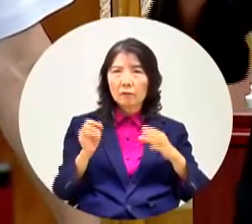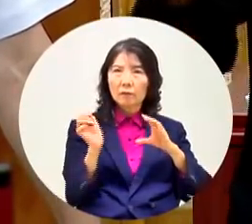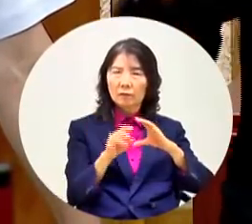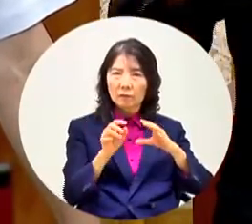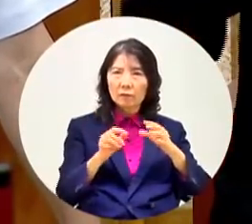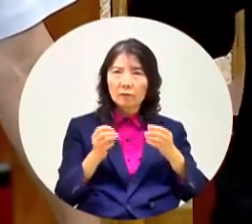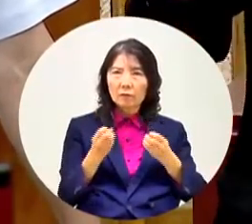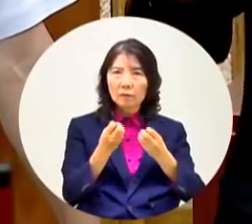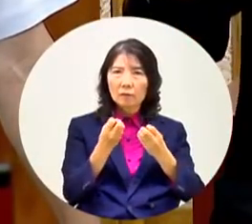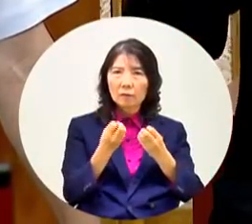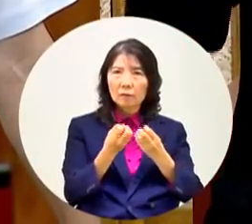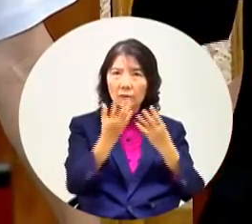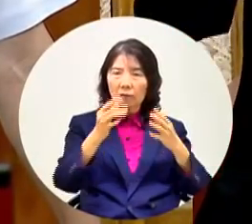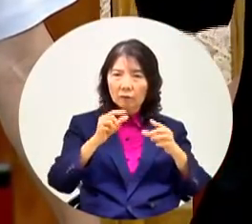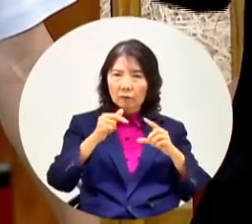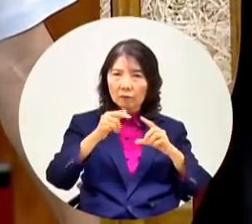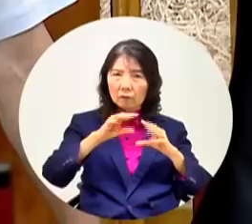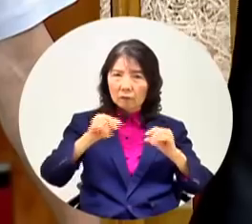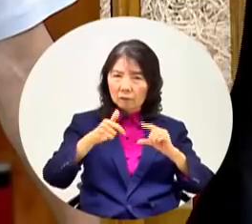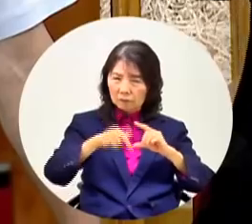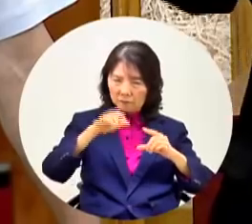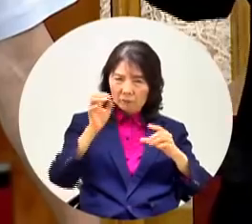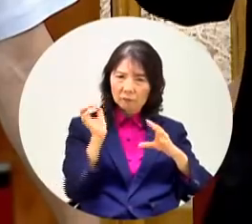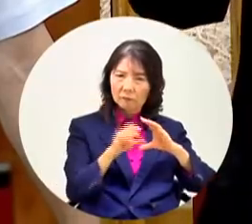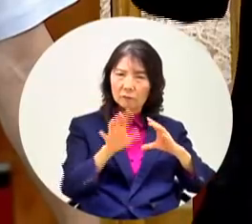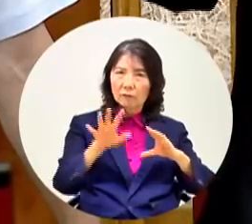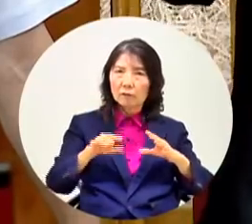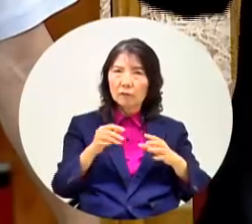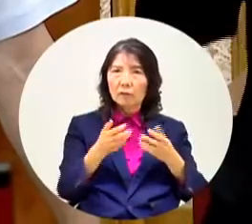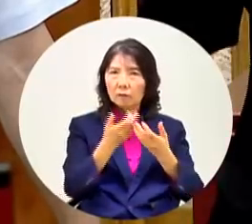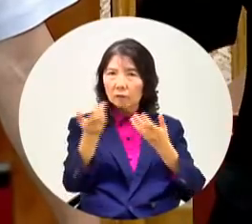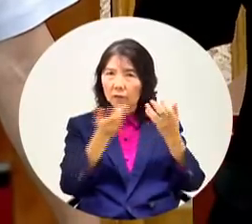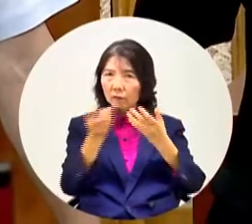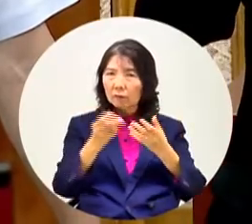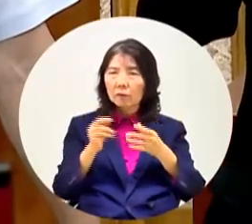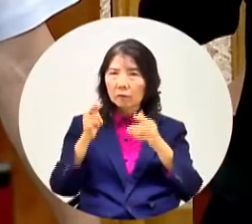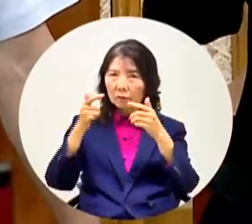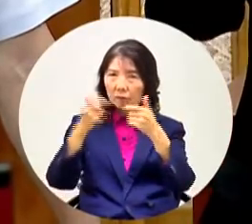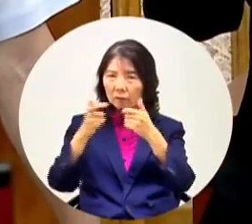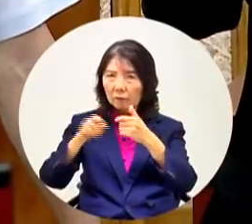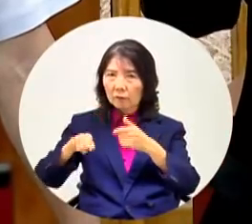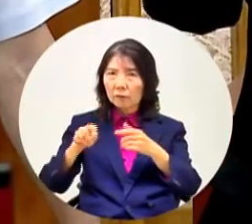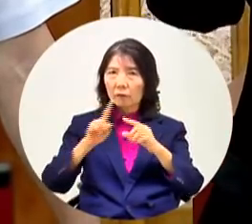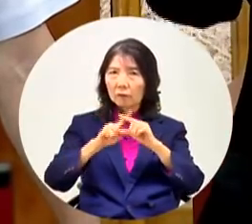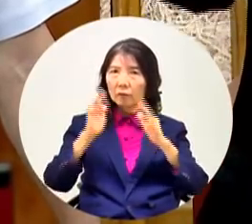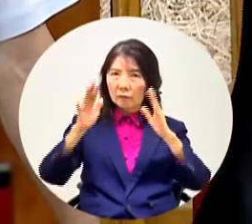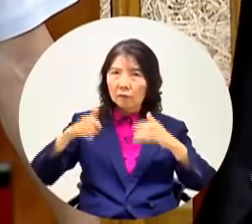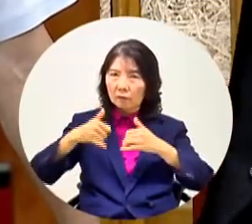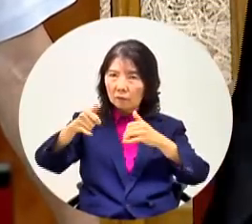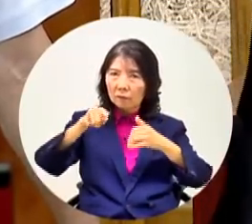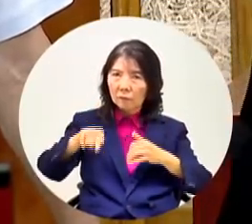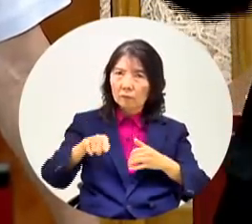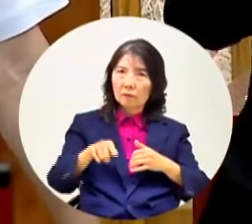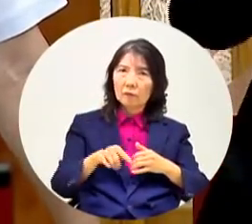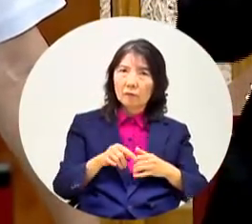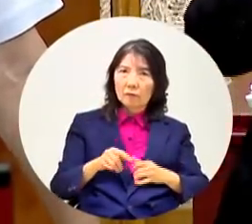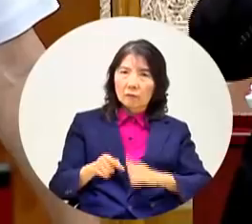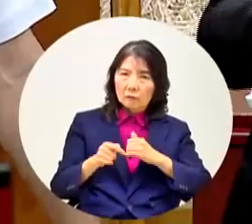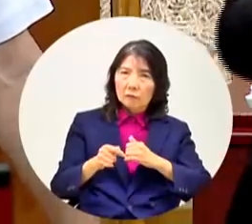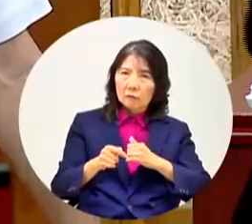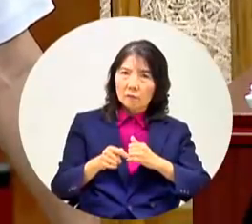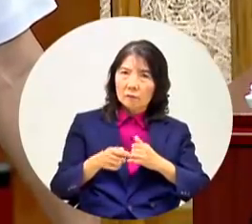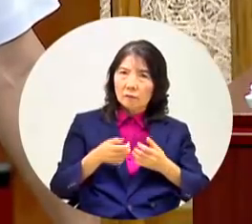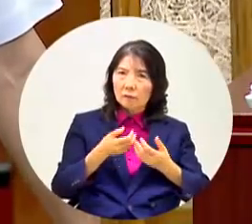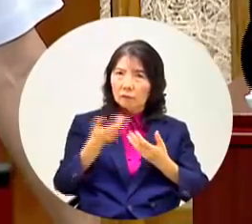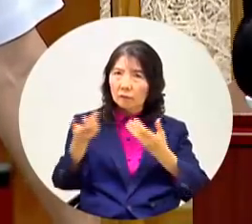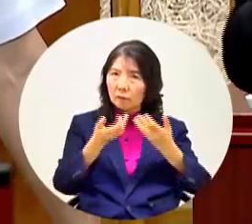嘛。啊，当然分的时阵，就该分到适当的地方，像因那阿中正路遐部分遐。嘿，其实本拢是不因离迄个